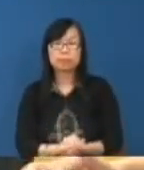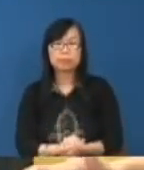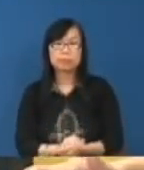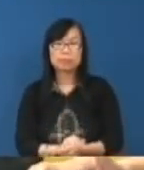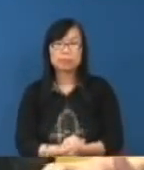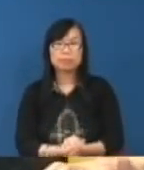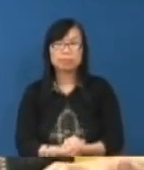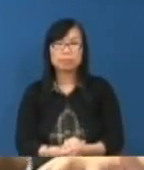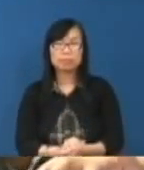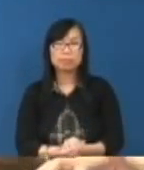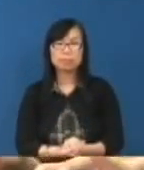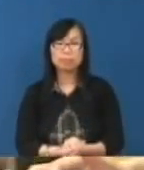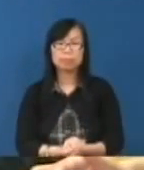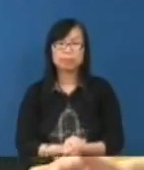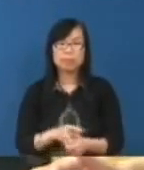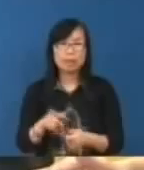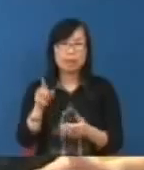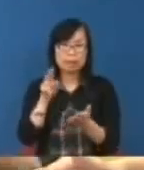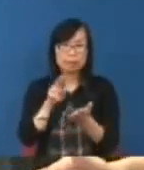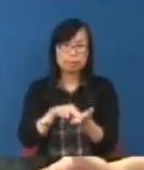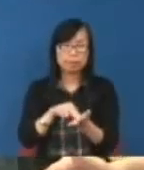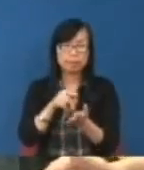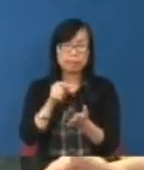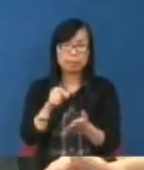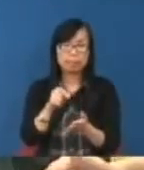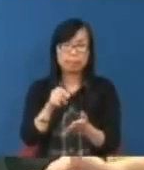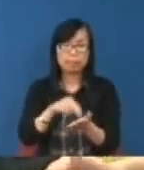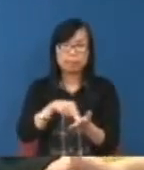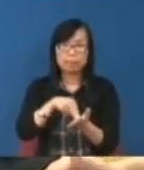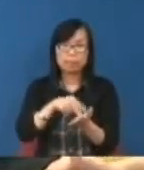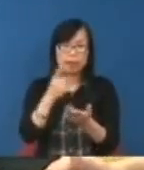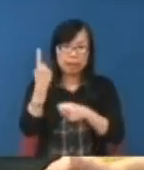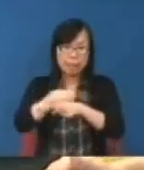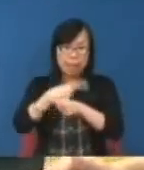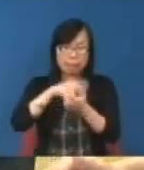啦，亦都係臨立會通過喎。臨立會咩啊？臨會就